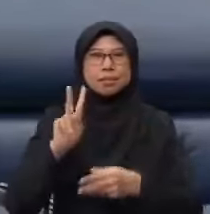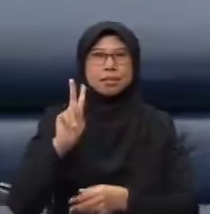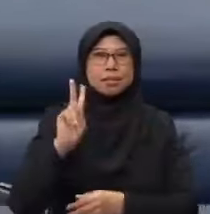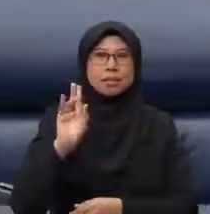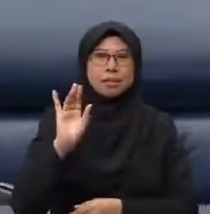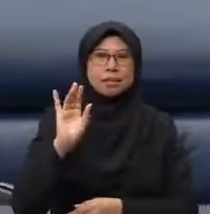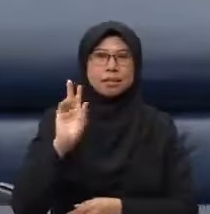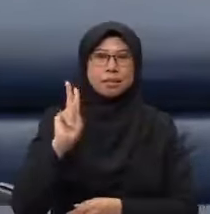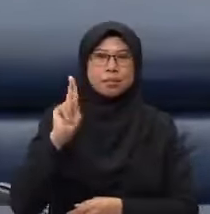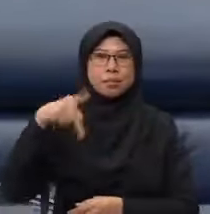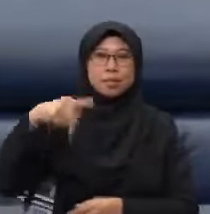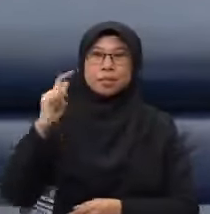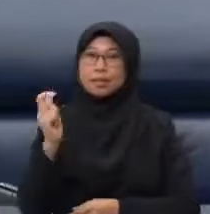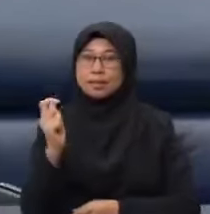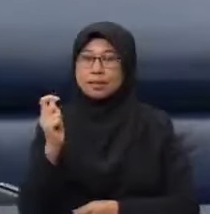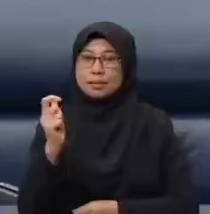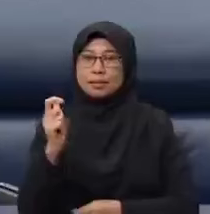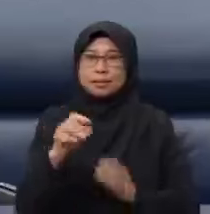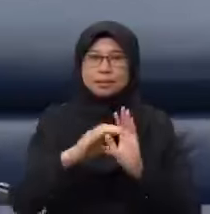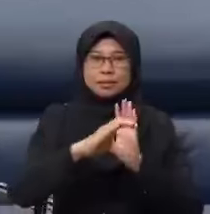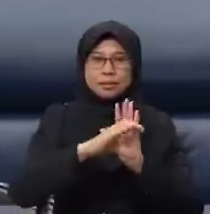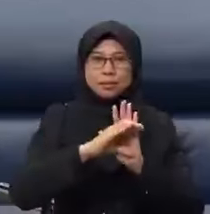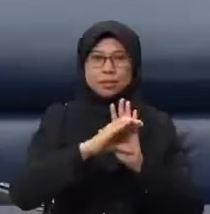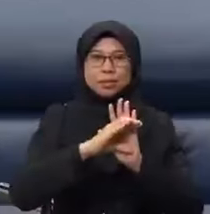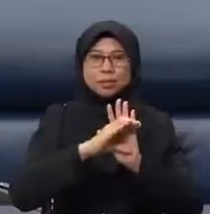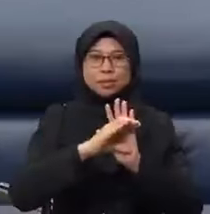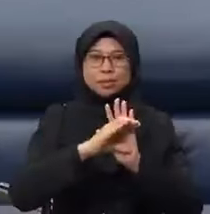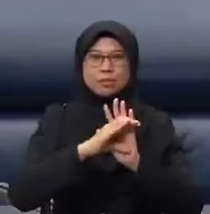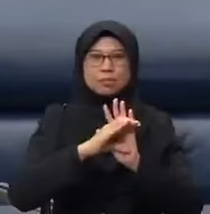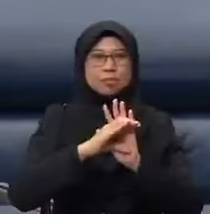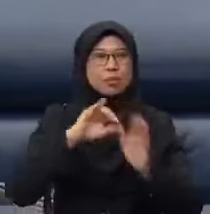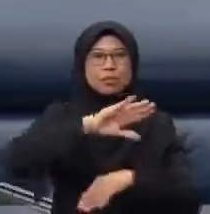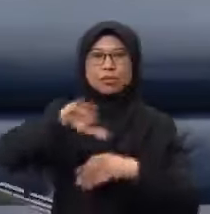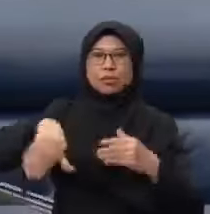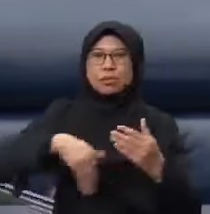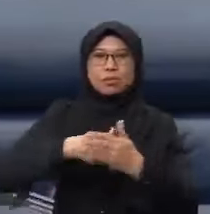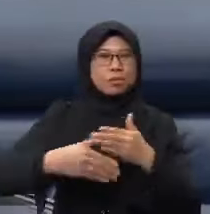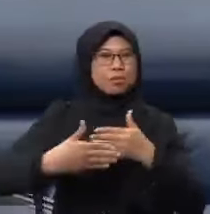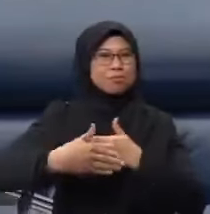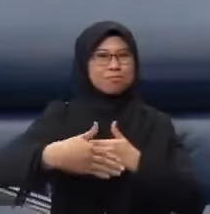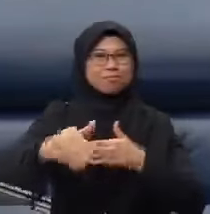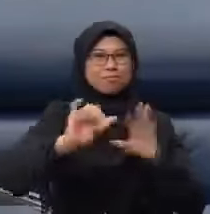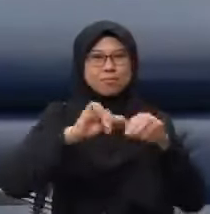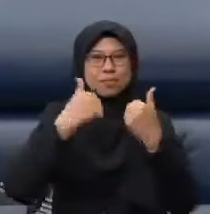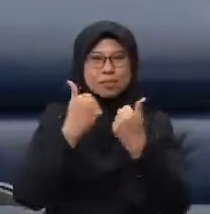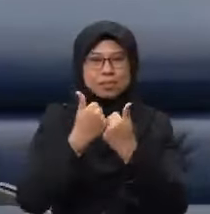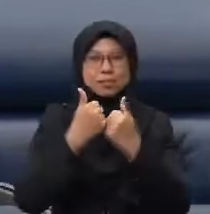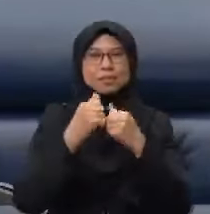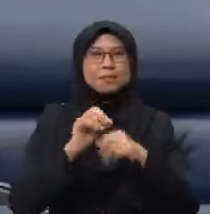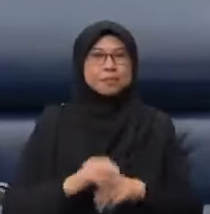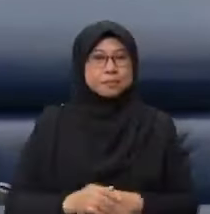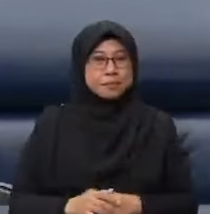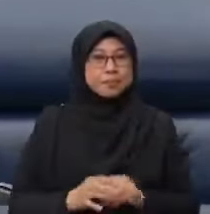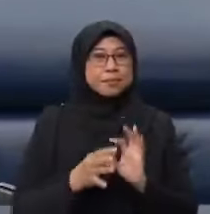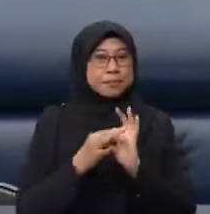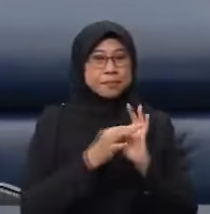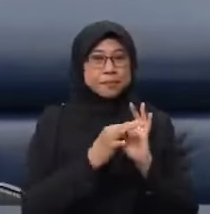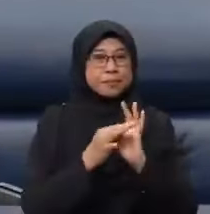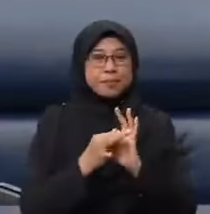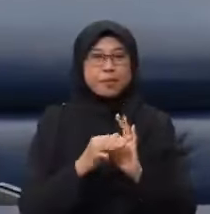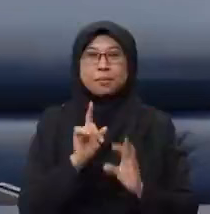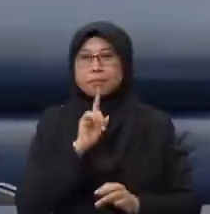tinggi sebagai contoh jadi dia merentasi sejumlah Kementerian sudah pasti ada